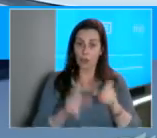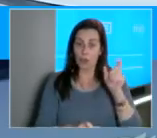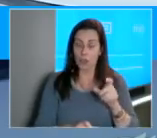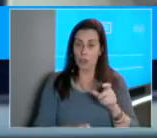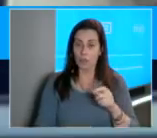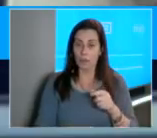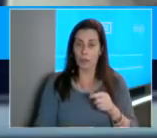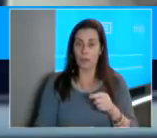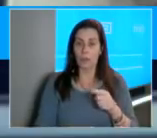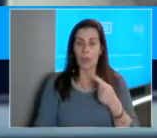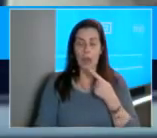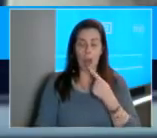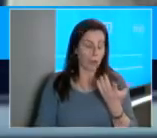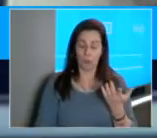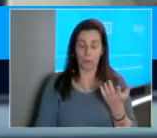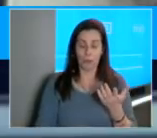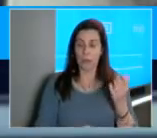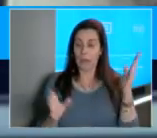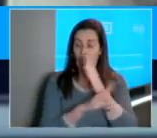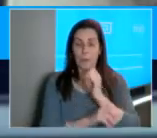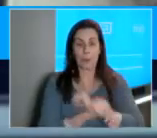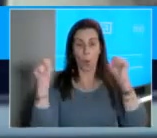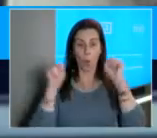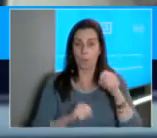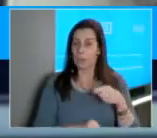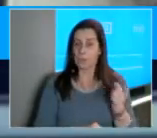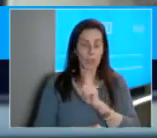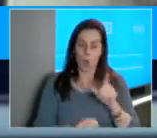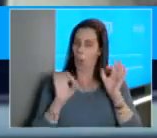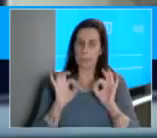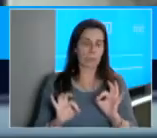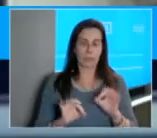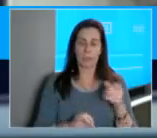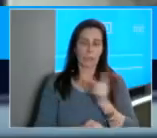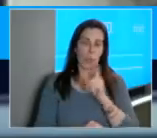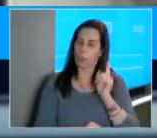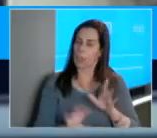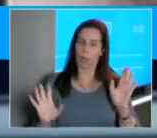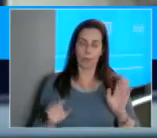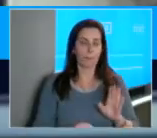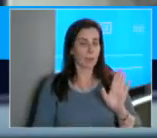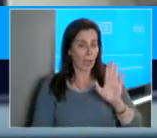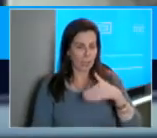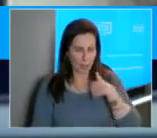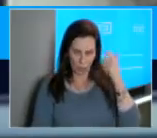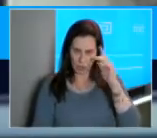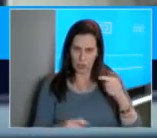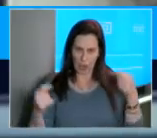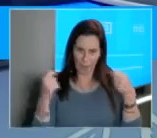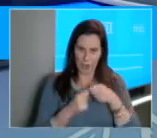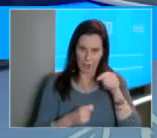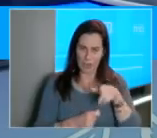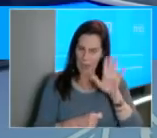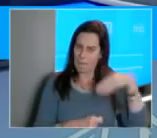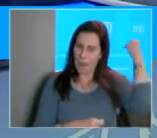אנחנו, גלים של טרור, פיגועים, דם ואש. זה לא תקין, זה לא צריך היה להיות. אני גם חושבת מזל שבהקשר הזה,